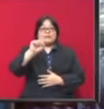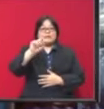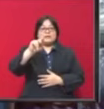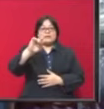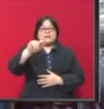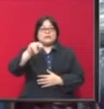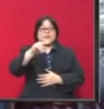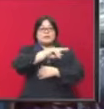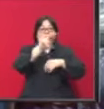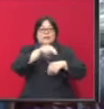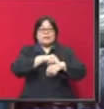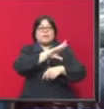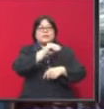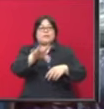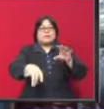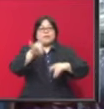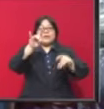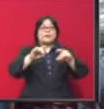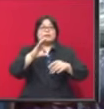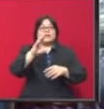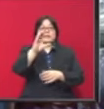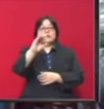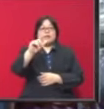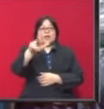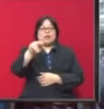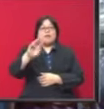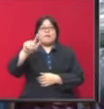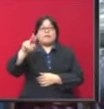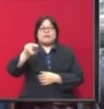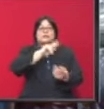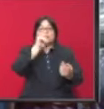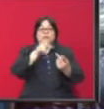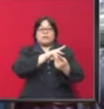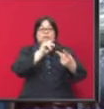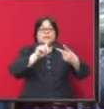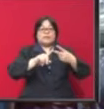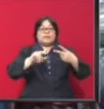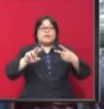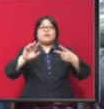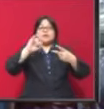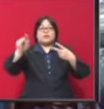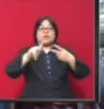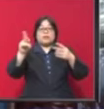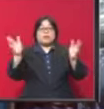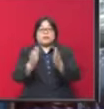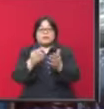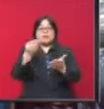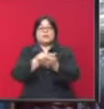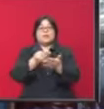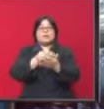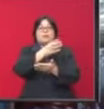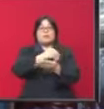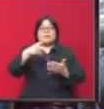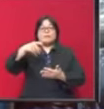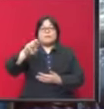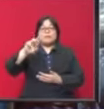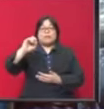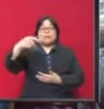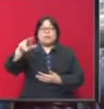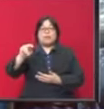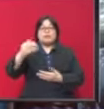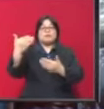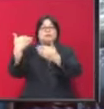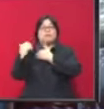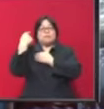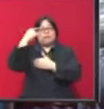kebangsaan dan pemilihan calon reaksi yang sesuai serta datang kau sekecil kekurangan dan perolehan yang diberi